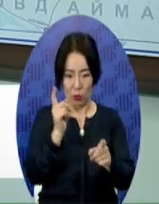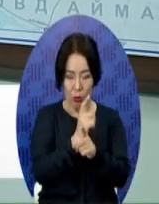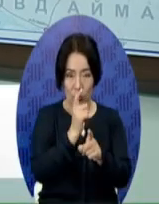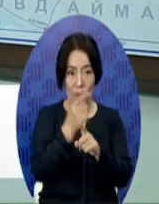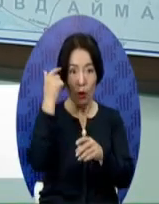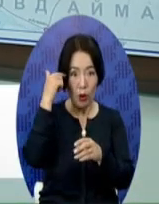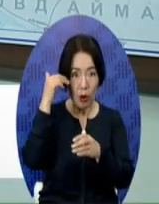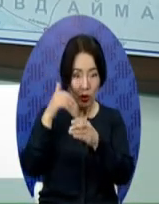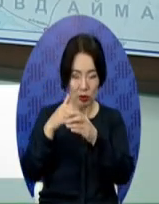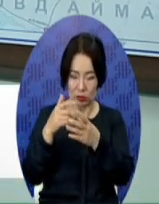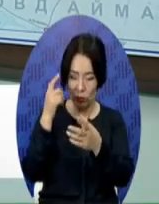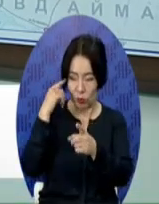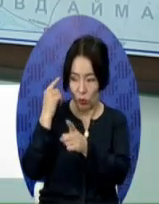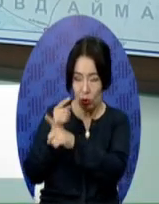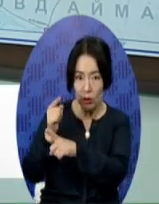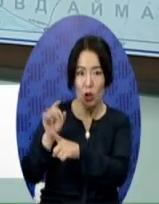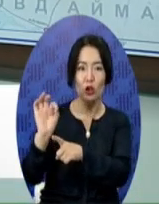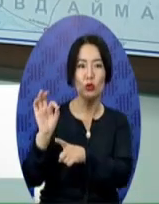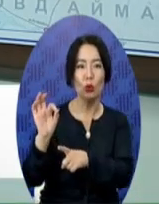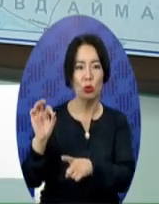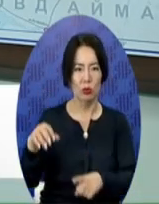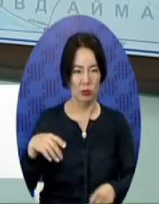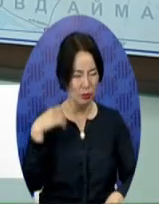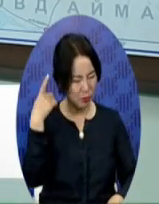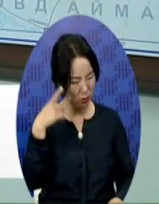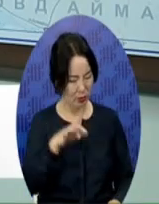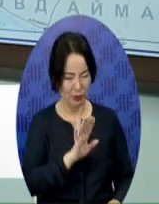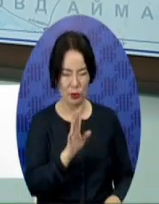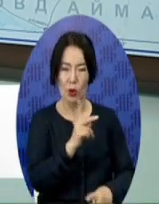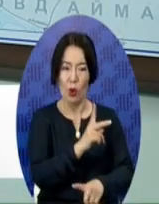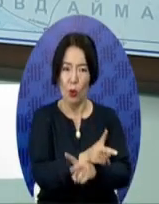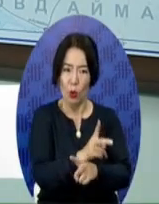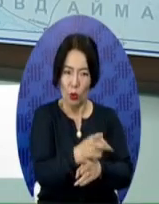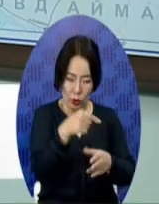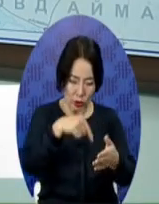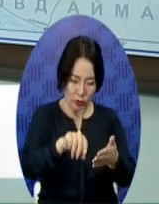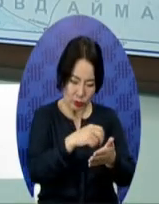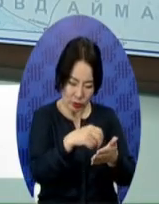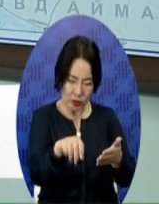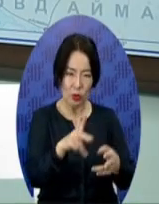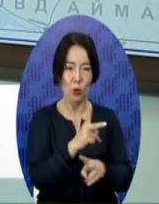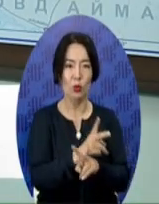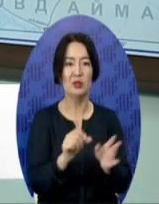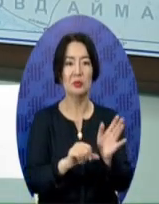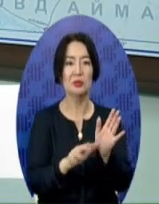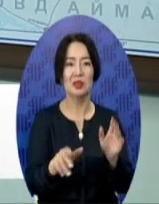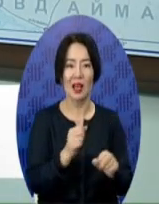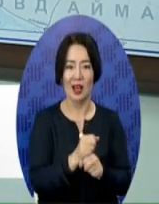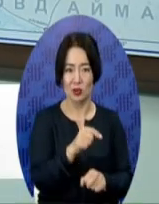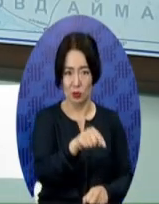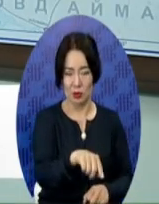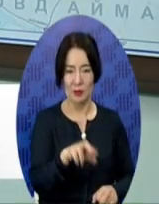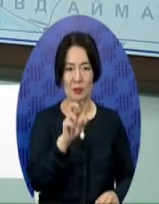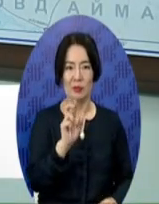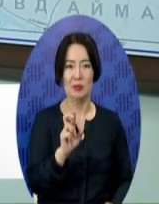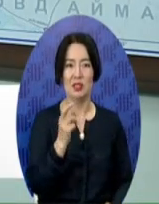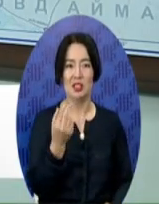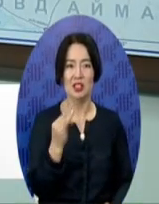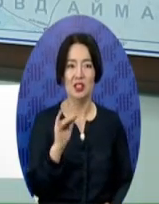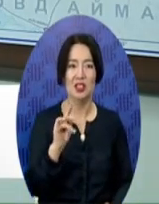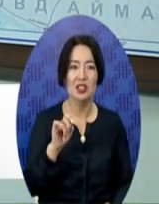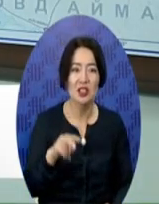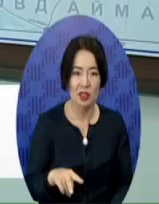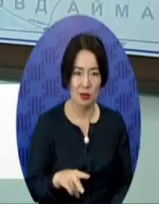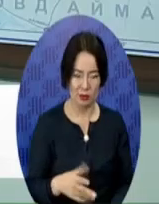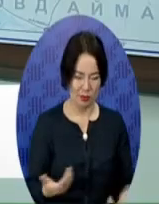гэдэг юм яриад байгаа. Гэтэл хуулийн дээр байгаа үг хэсгээрээ бол энэ бол хууль бус үйл ажиллагаануудаа бичил хүнд энд огт байхгүй.